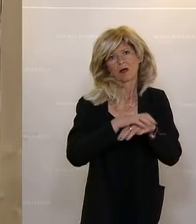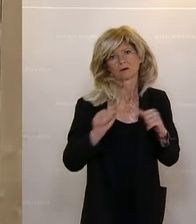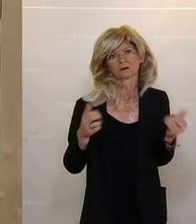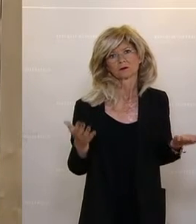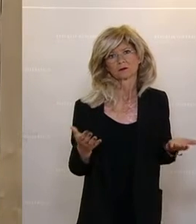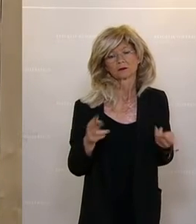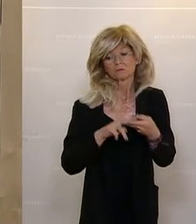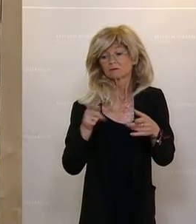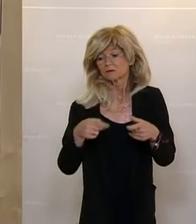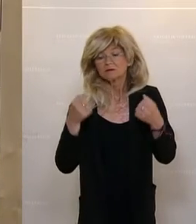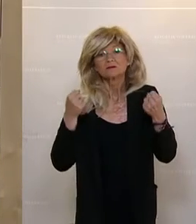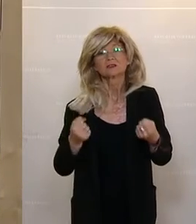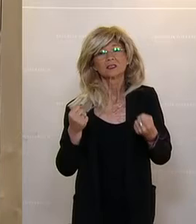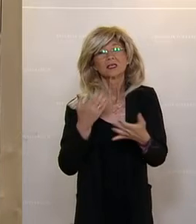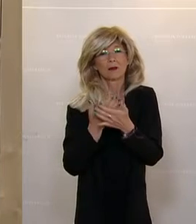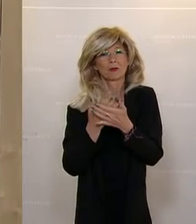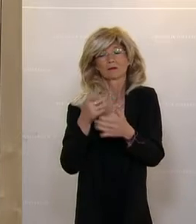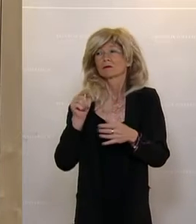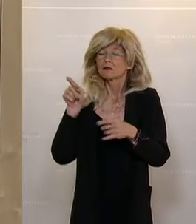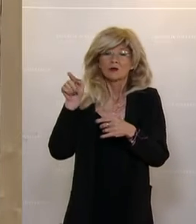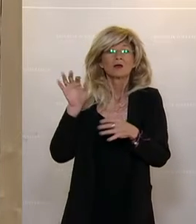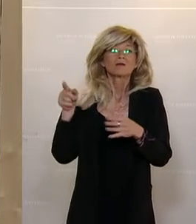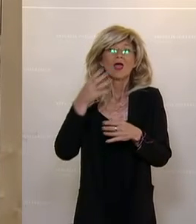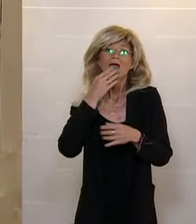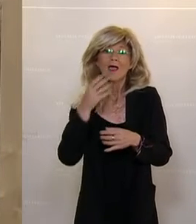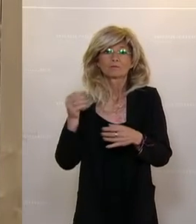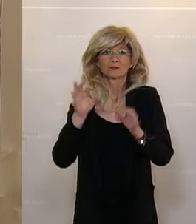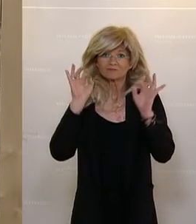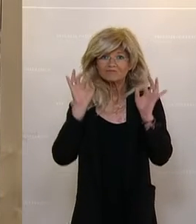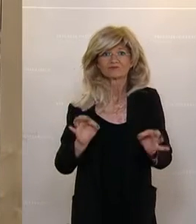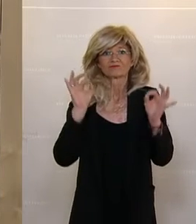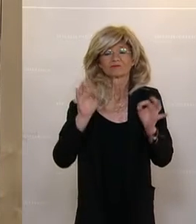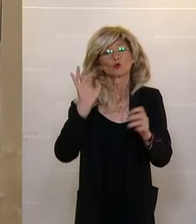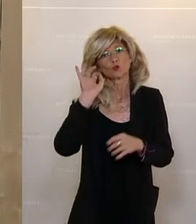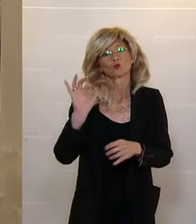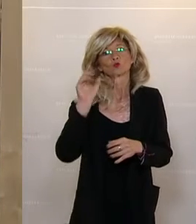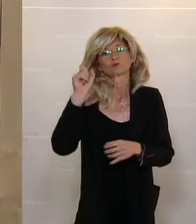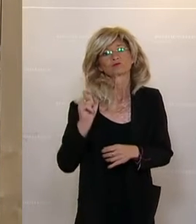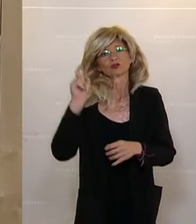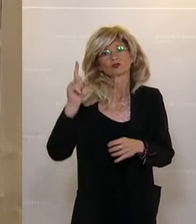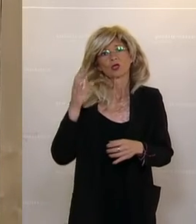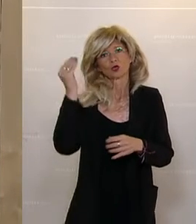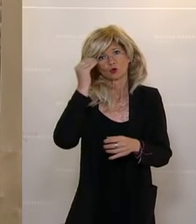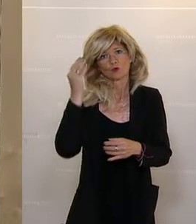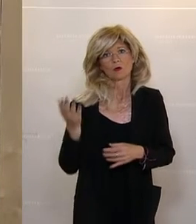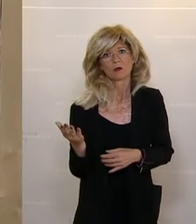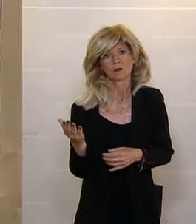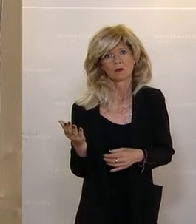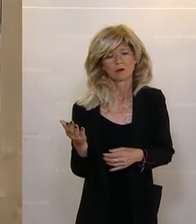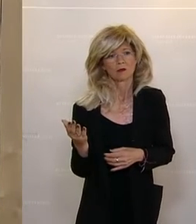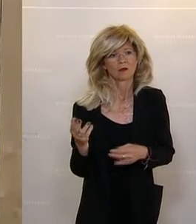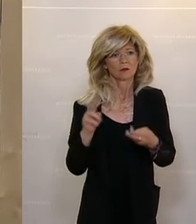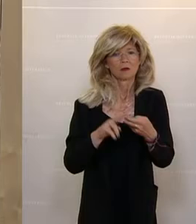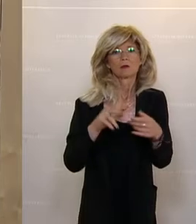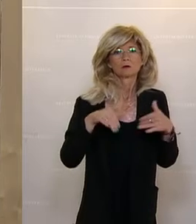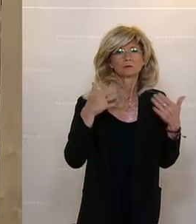guten Schulbetrieb im Herbst geben kann. Die Kinder sollen in die Schule gehen, das ist die Zukunft und die haben ein Recht auf